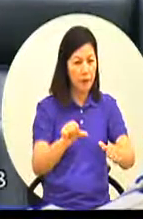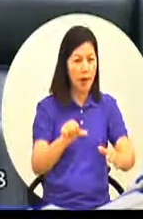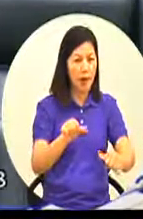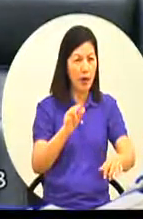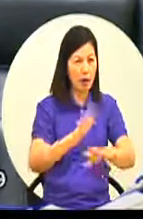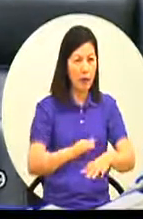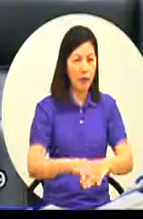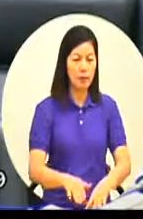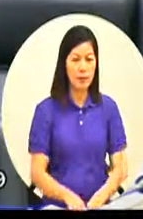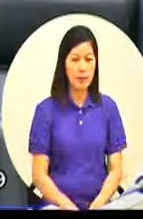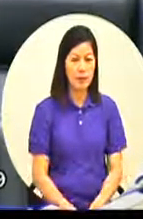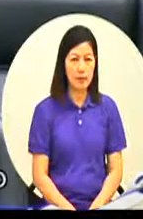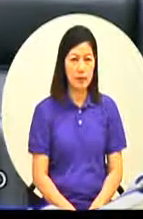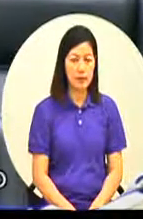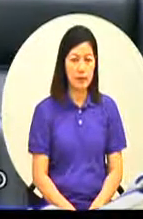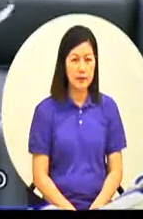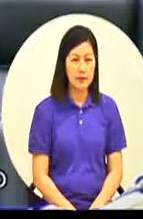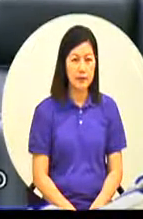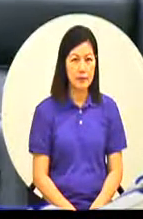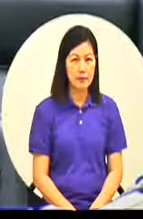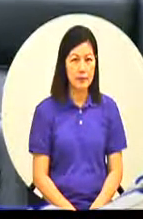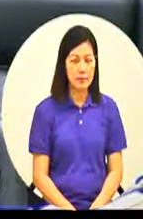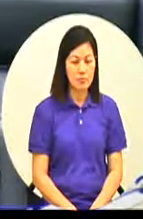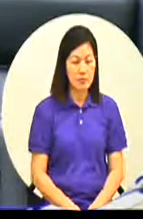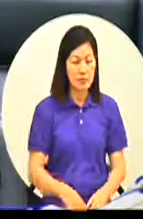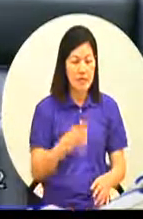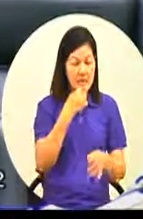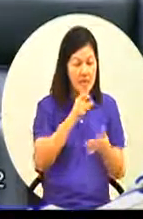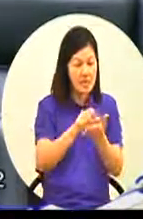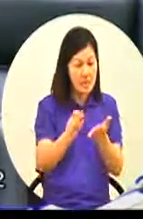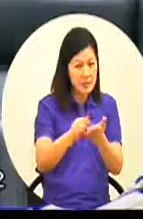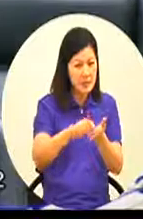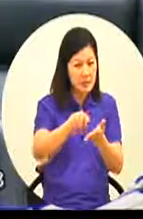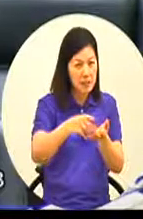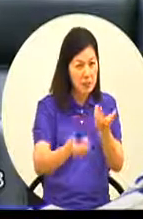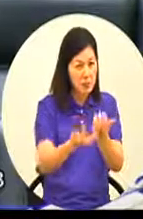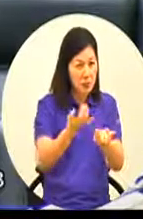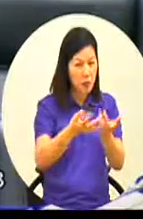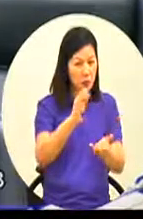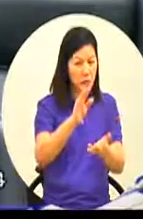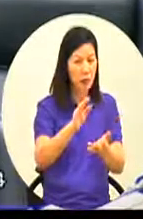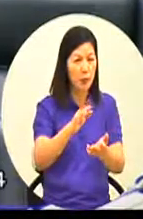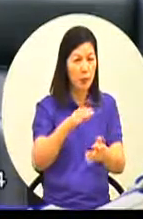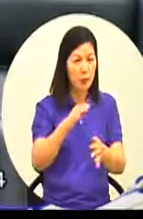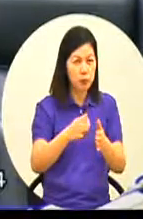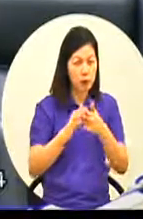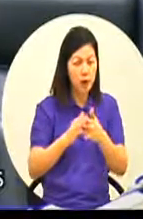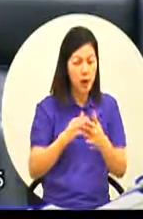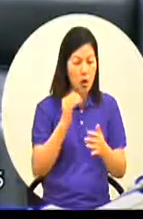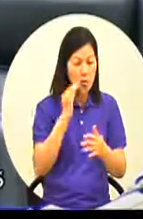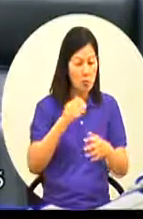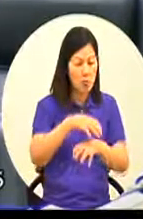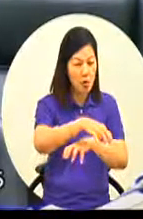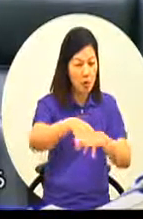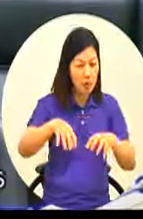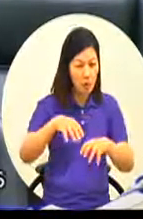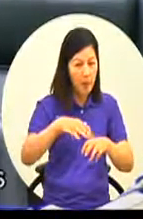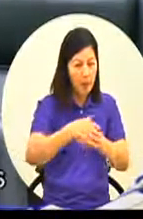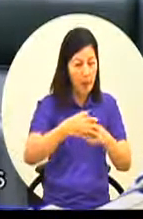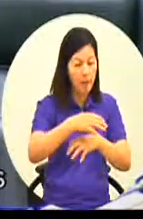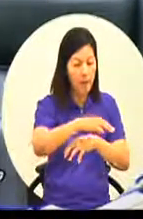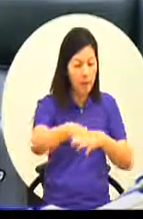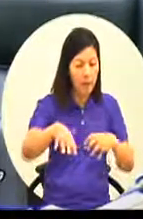啦。好、哦，你假如喜欢烧金纸，你若讲你若无做一个环保炉，哦，就可能